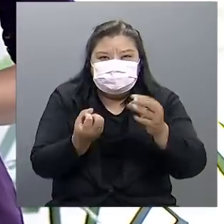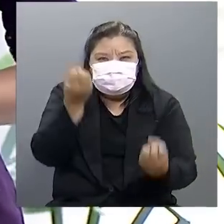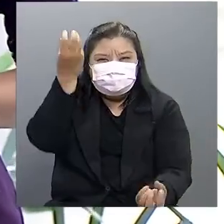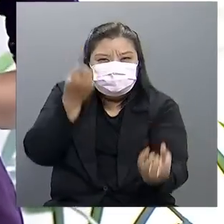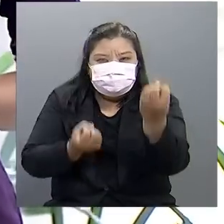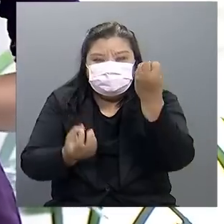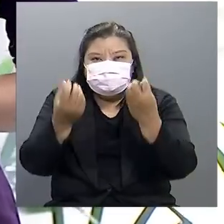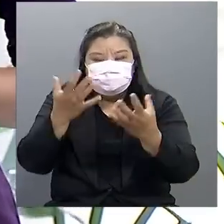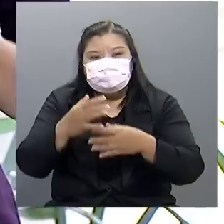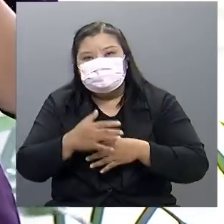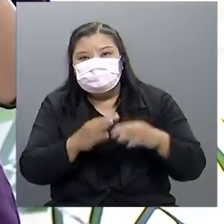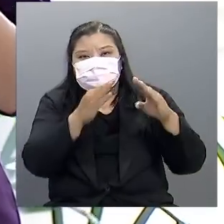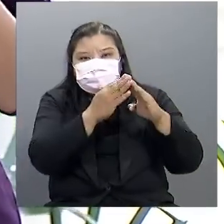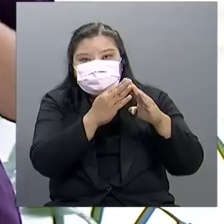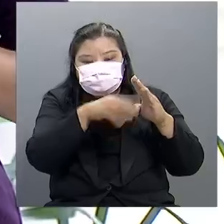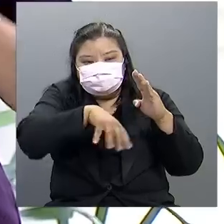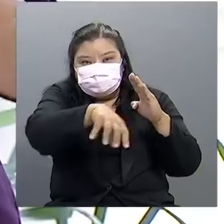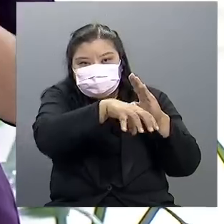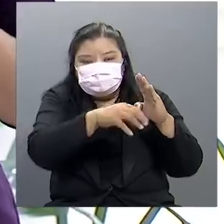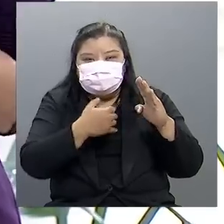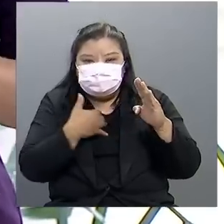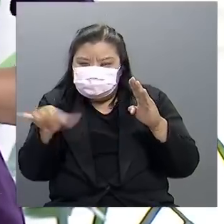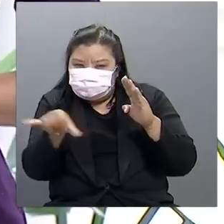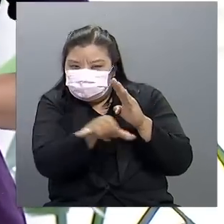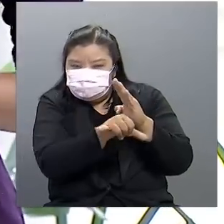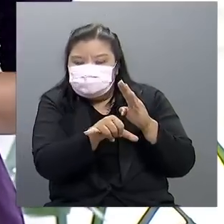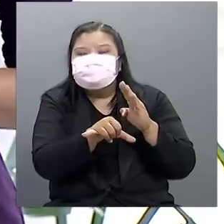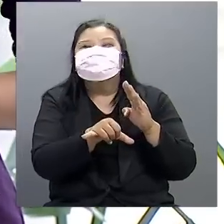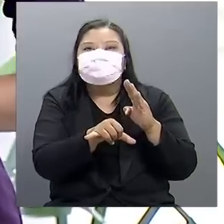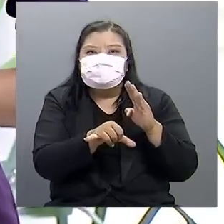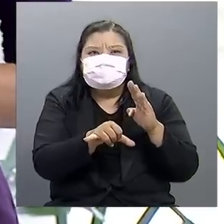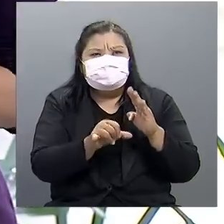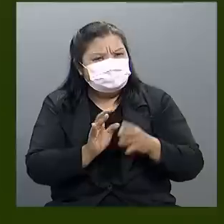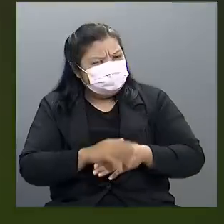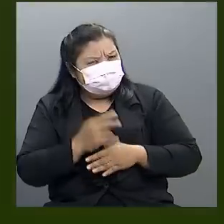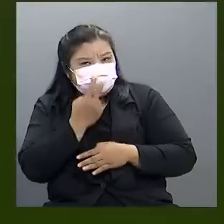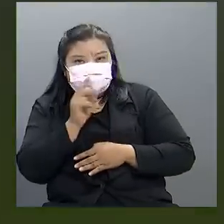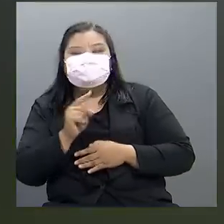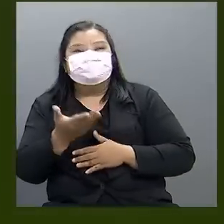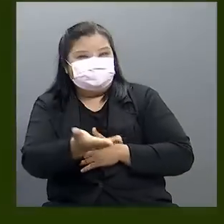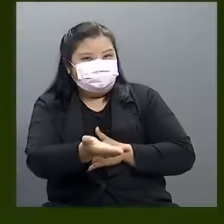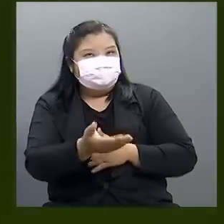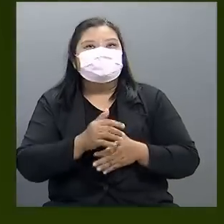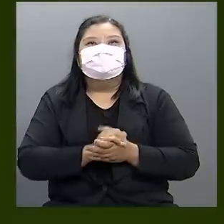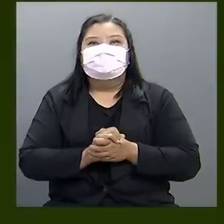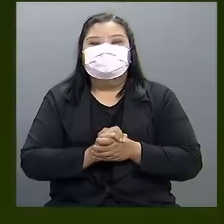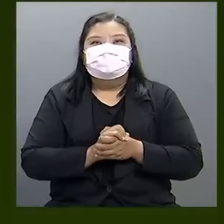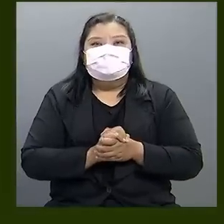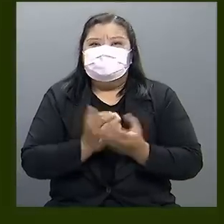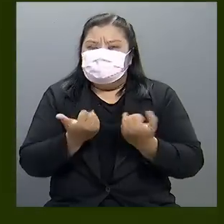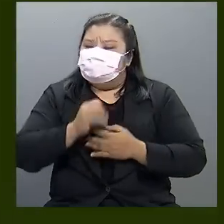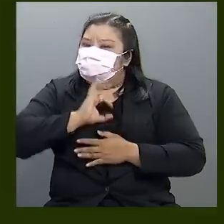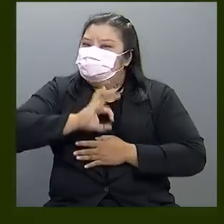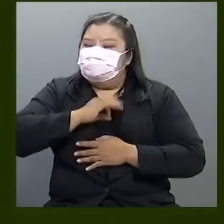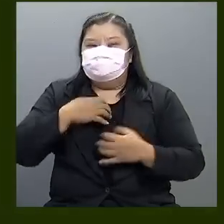คนงานอุธยาณนี้นะคะอ่ะ ไปดูช้างพลายเดี่ยวกัหน่อยค่ะก็ยเป็ความตัวใจเนอะของคนกับ